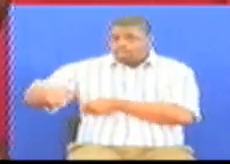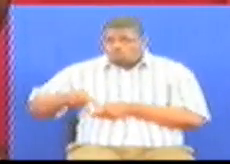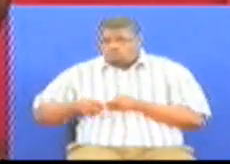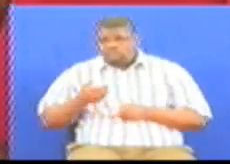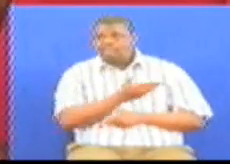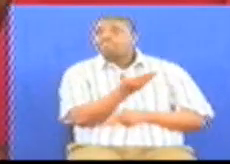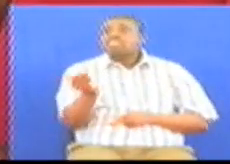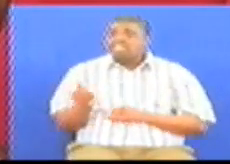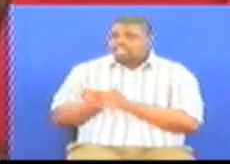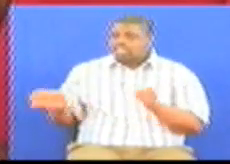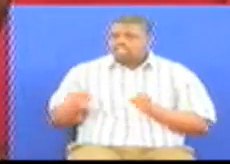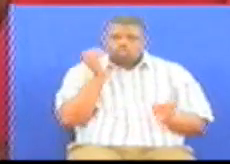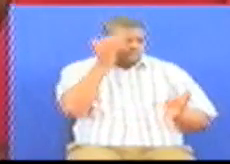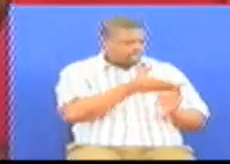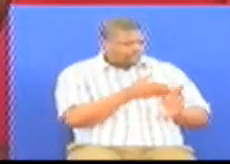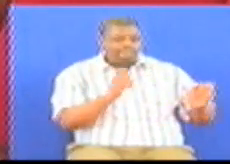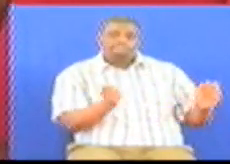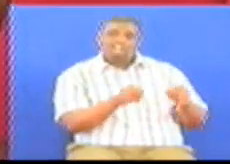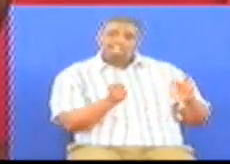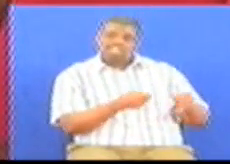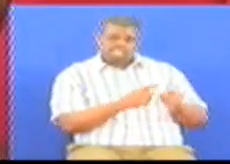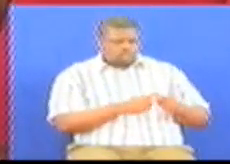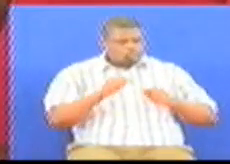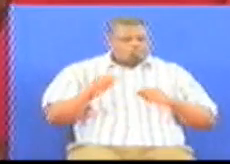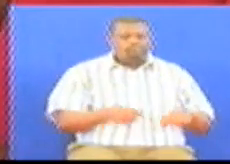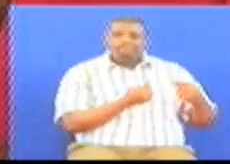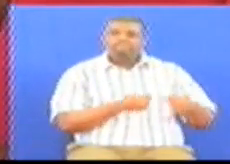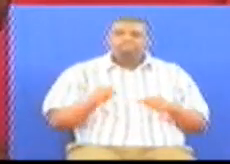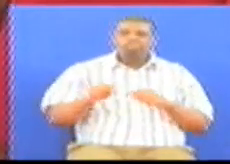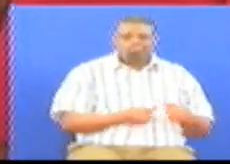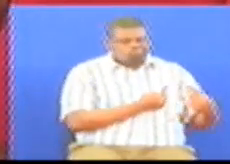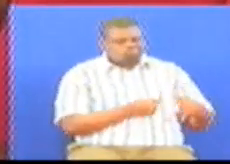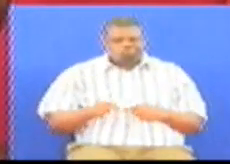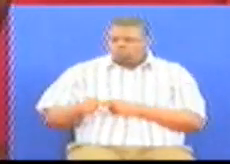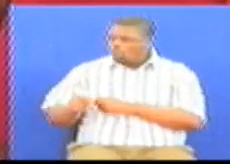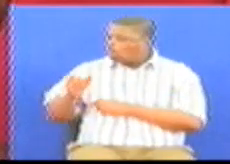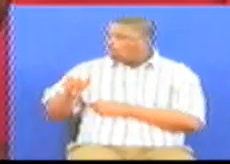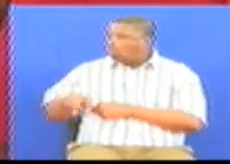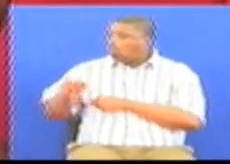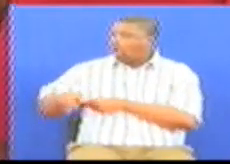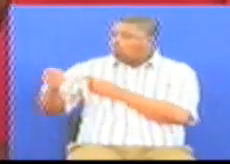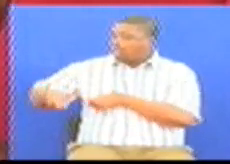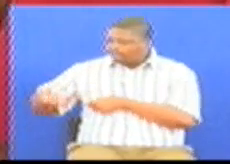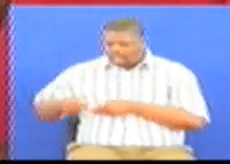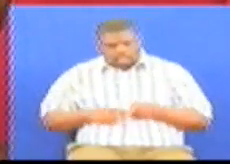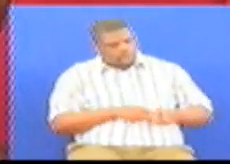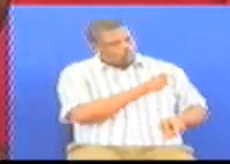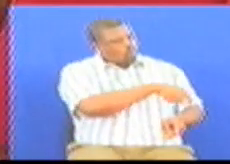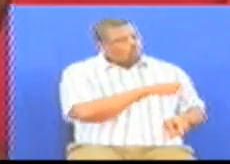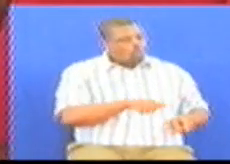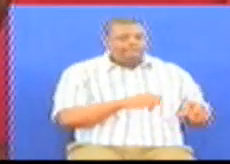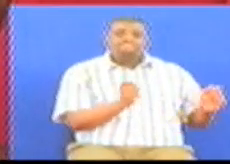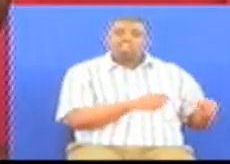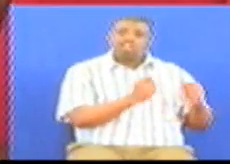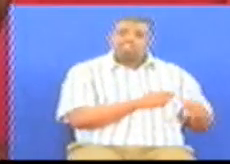mengine yatatengwa kwa ajili ya ufugaji, ili ugomvi kati ya wafugaji na wakulima uondoke. lakini wakati huo vurugu zinazoendelea